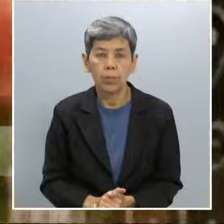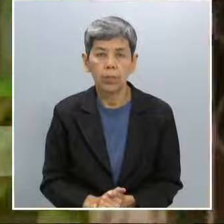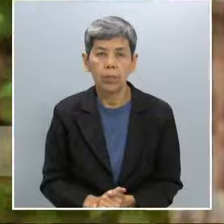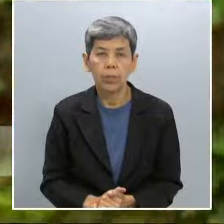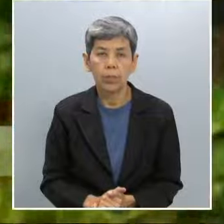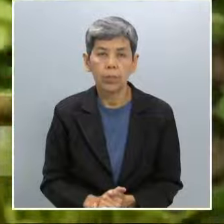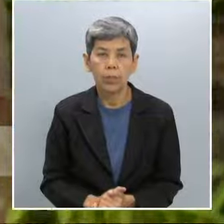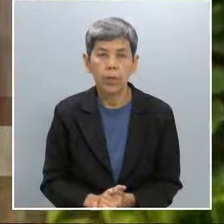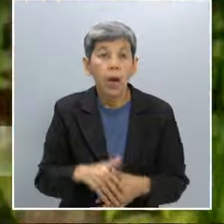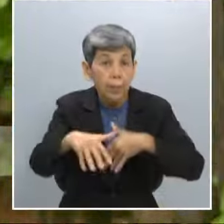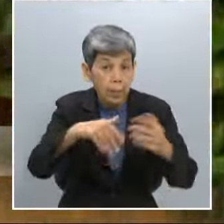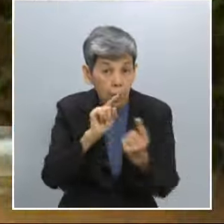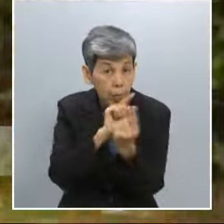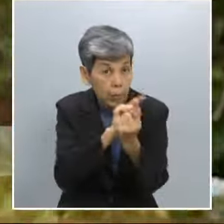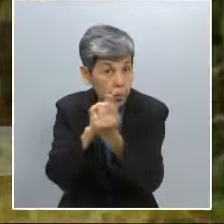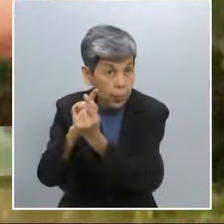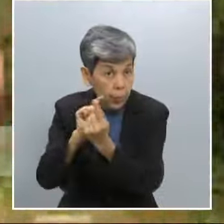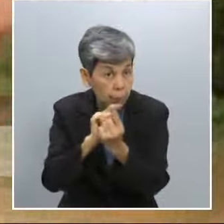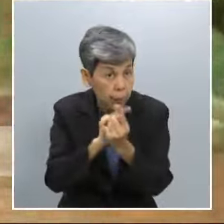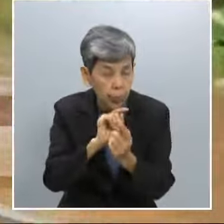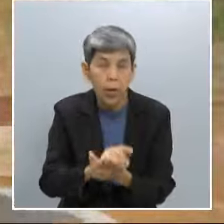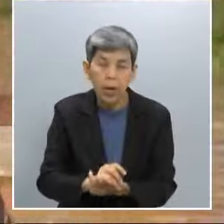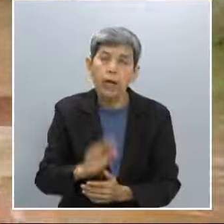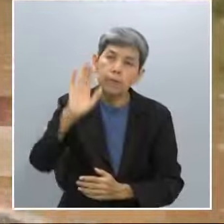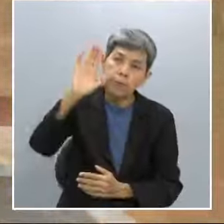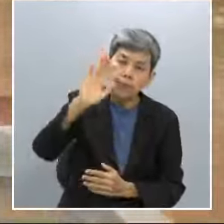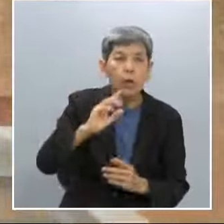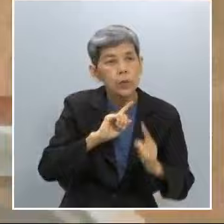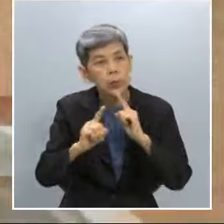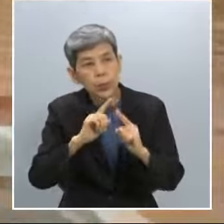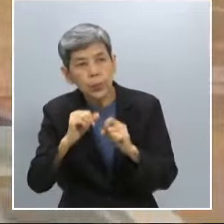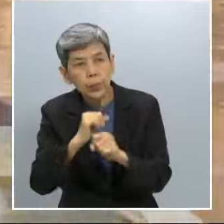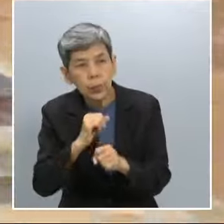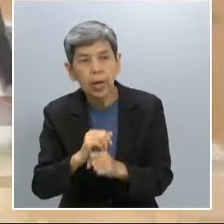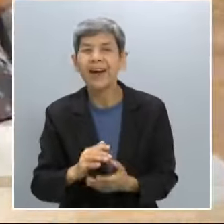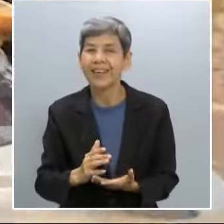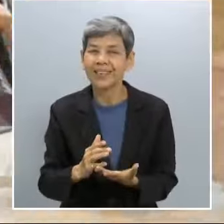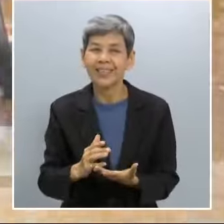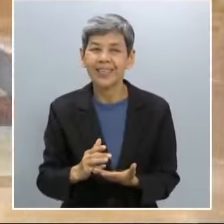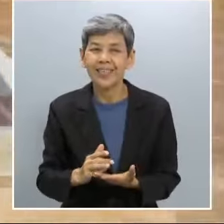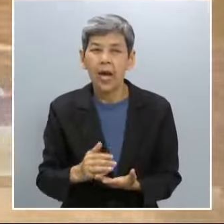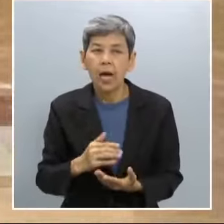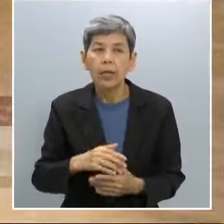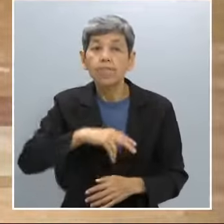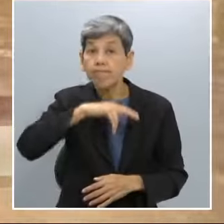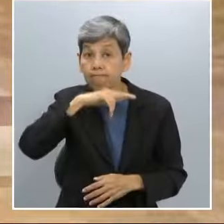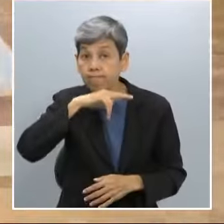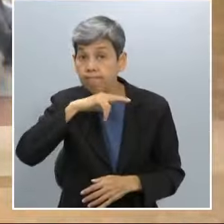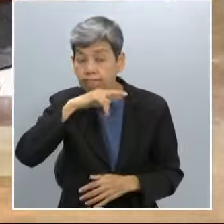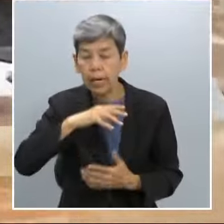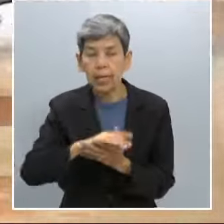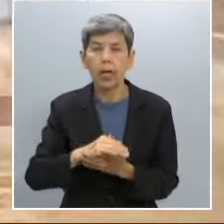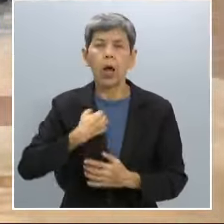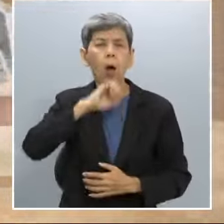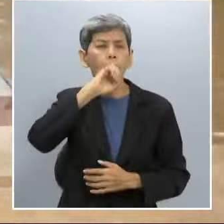ช่วงที่พบกับชาวบ้านช่วงหนึ่งชาวบ้านก็ให้กำลังใจเจ้าหน้าที่รวมถึงน้ำคุณอนุทินบ